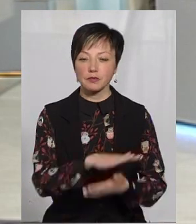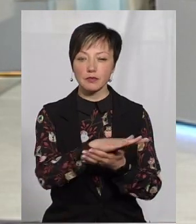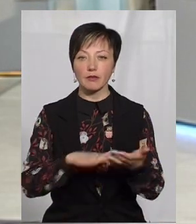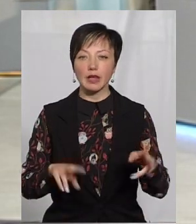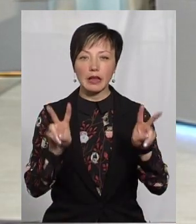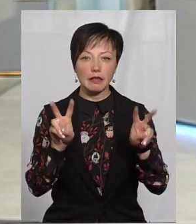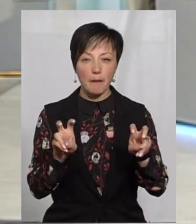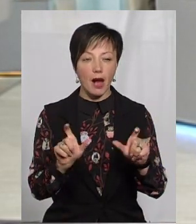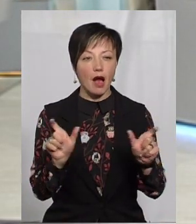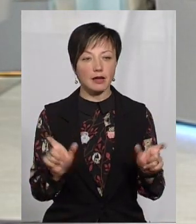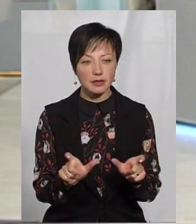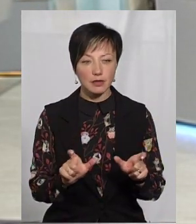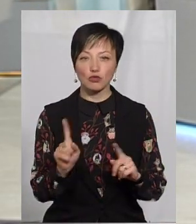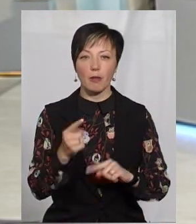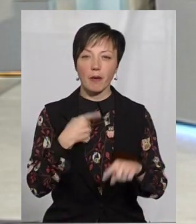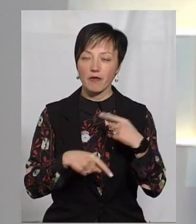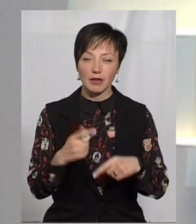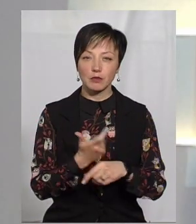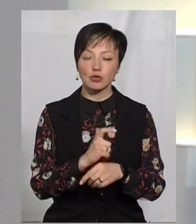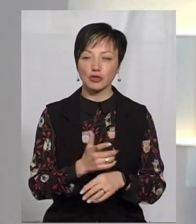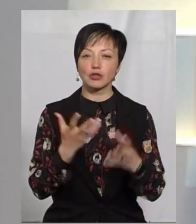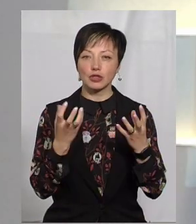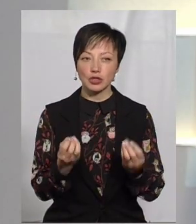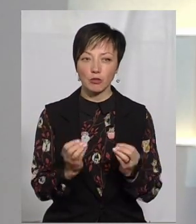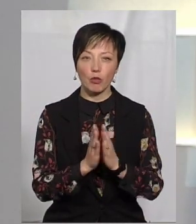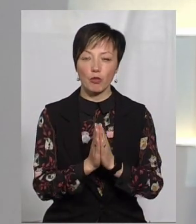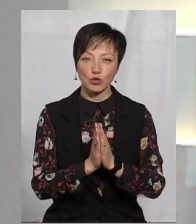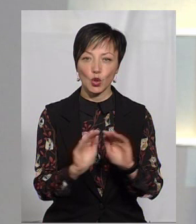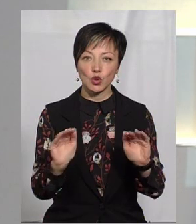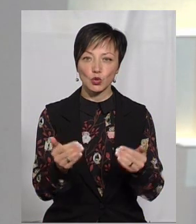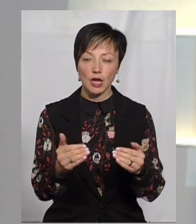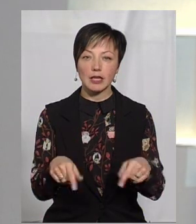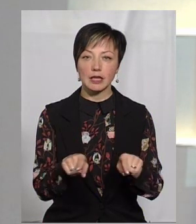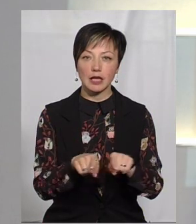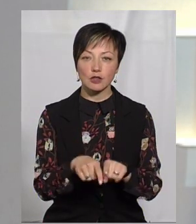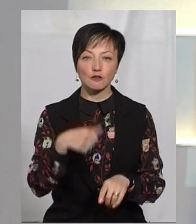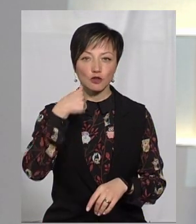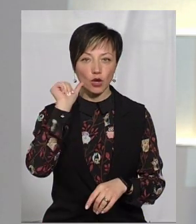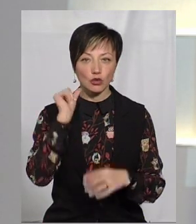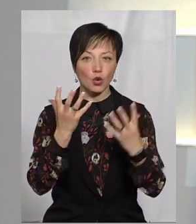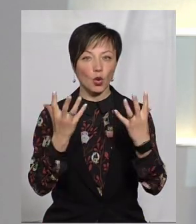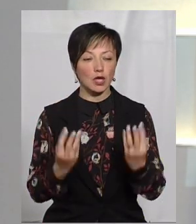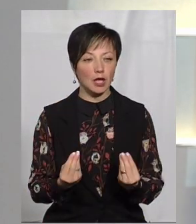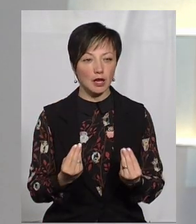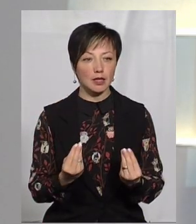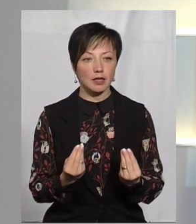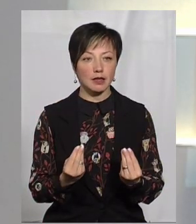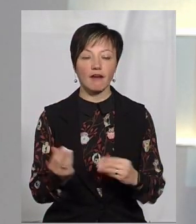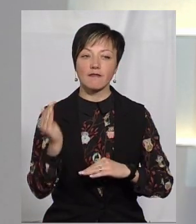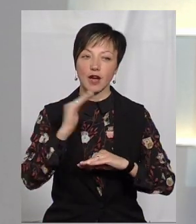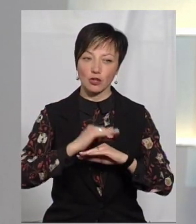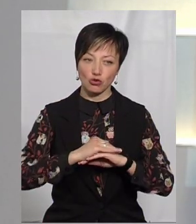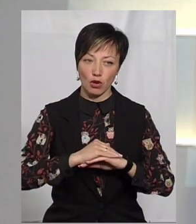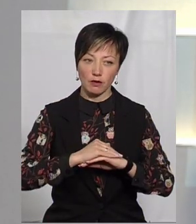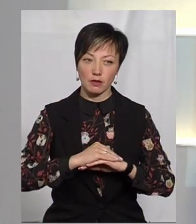теми карантинної, щоб вже до неї не повертатися більше, ще попрошу сюжет теж з учорашнього дня, верніше,